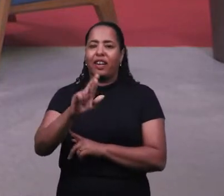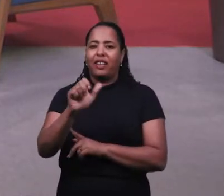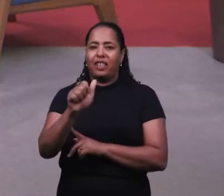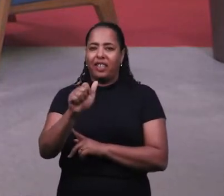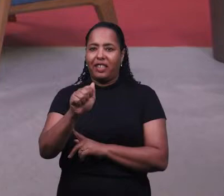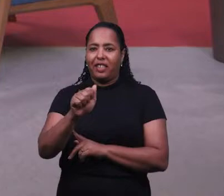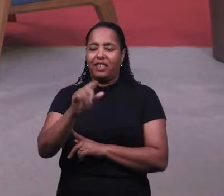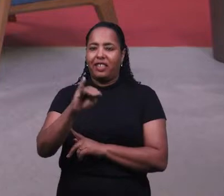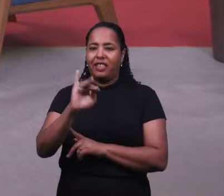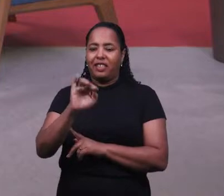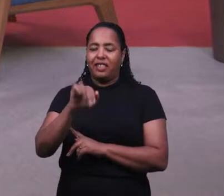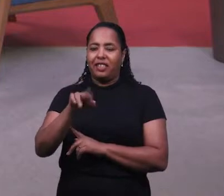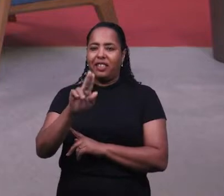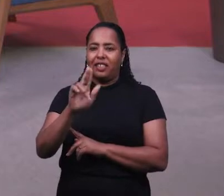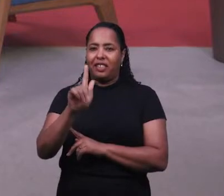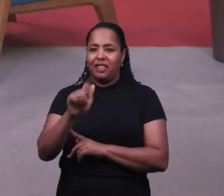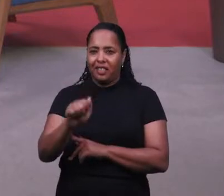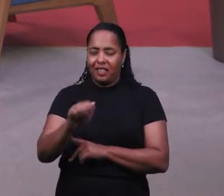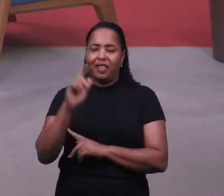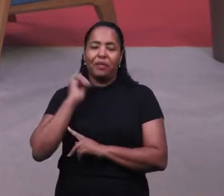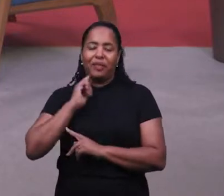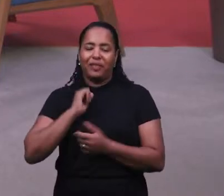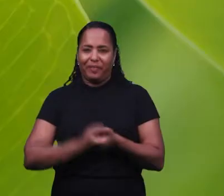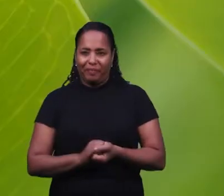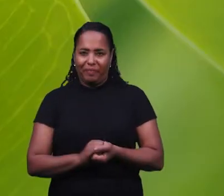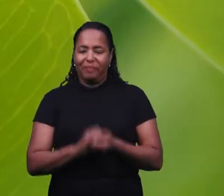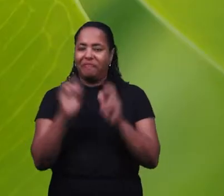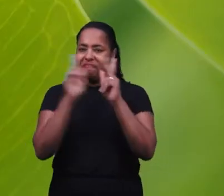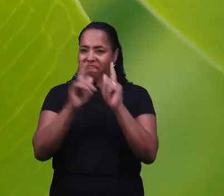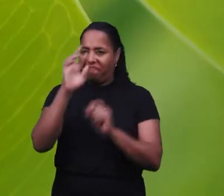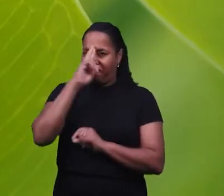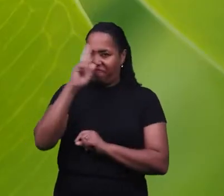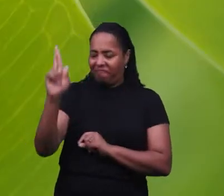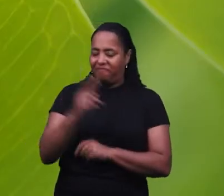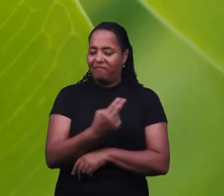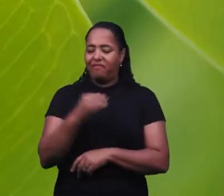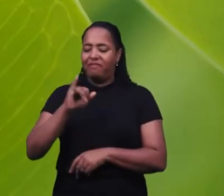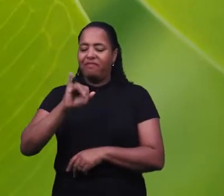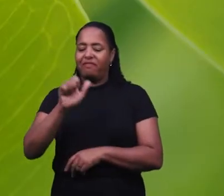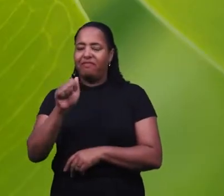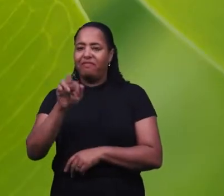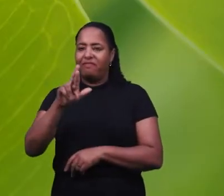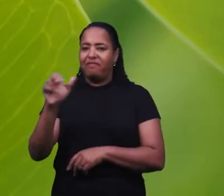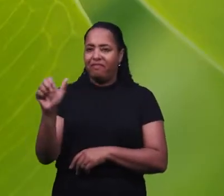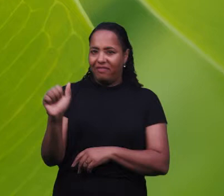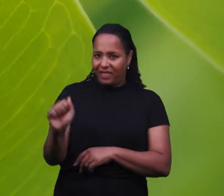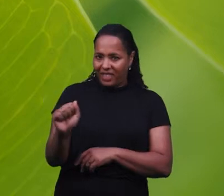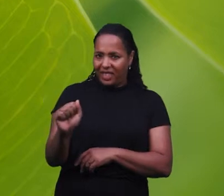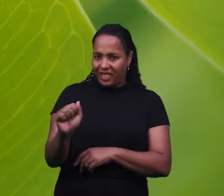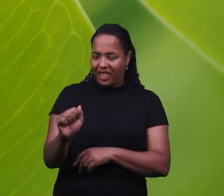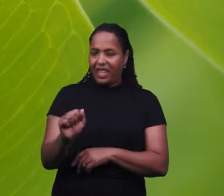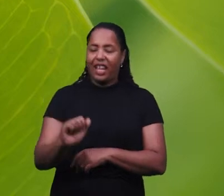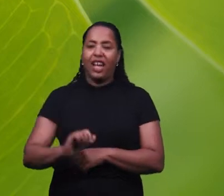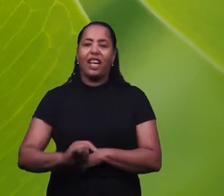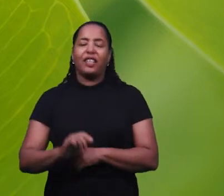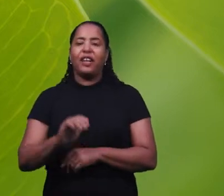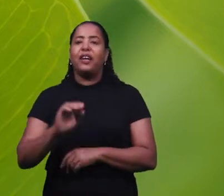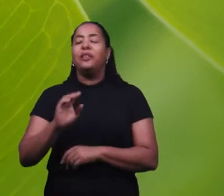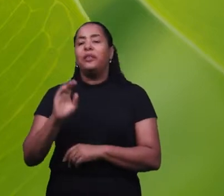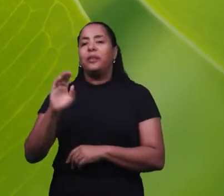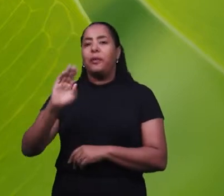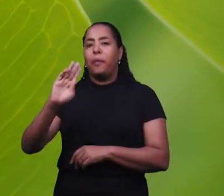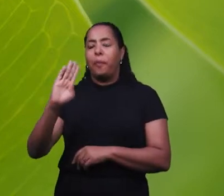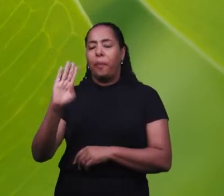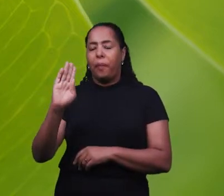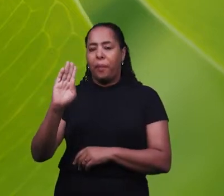Caratinga, dans l'état de Minas Gerais. Assistez la vidéo maintenant. La paix du Seigneur Jésus, je m'appelle Yara, je suis de l'église centrale de